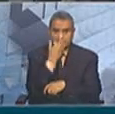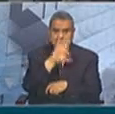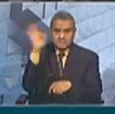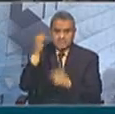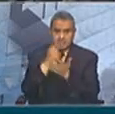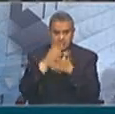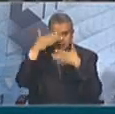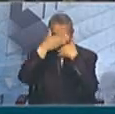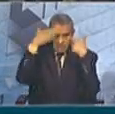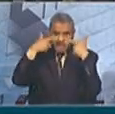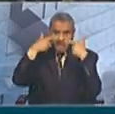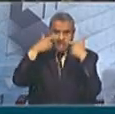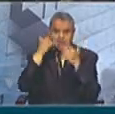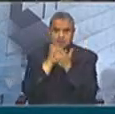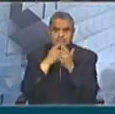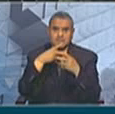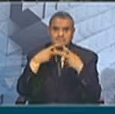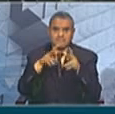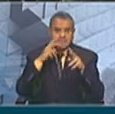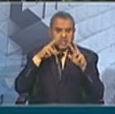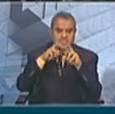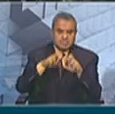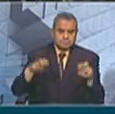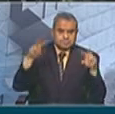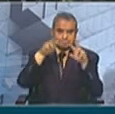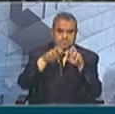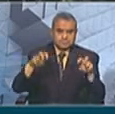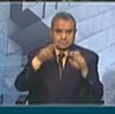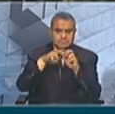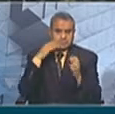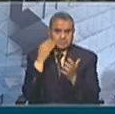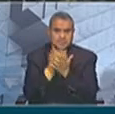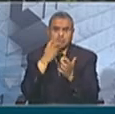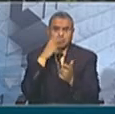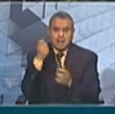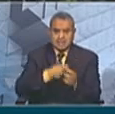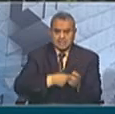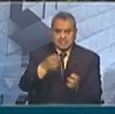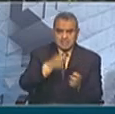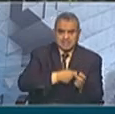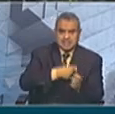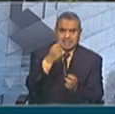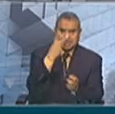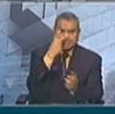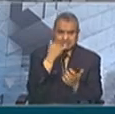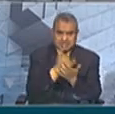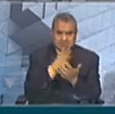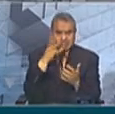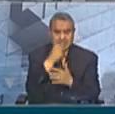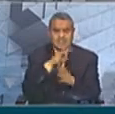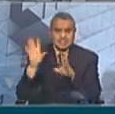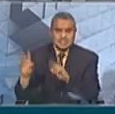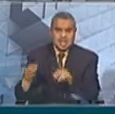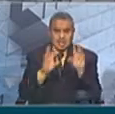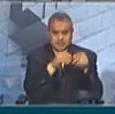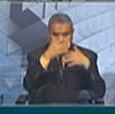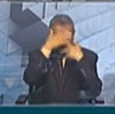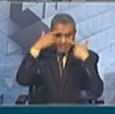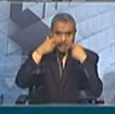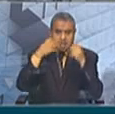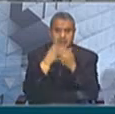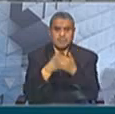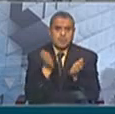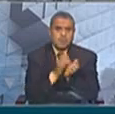لمكافحة الإرهاب إنها فتحت تحقيقا بشأن محاولة اغتيال مرتبطة بعمل إرهابي وجمعية